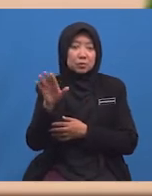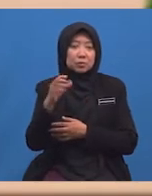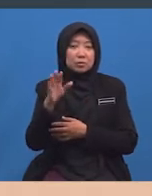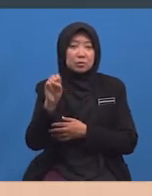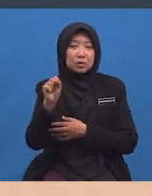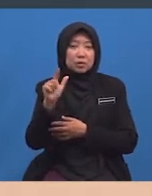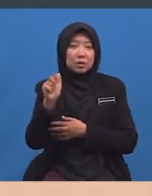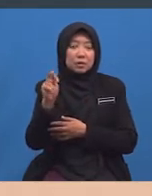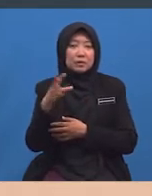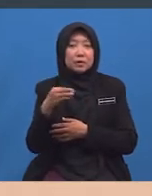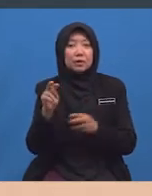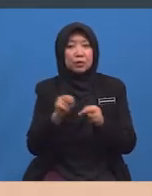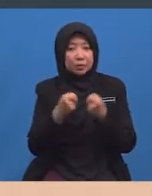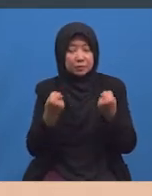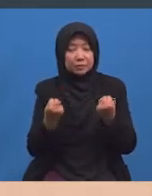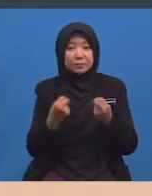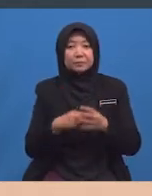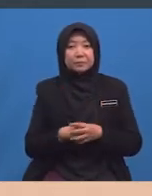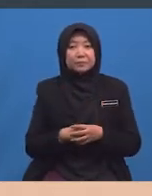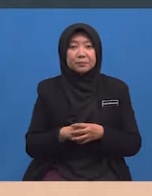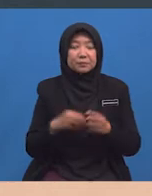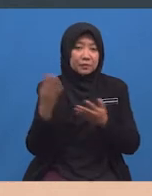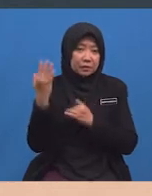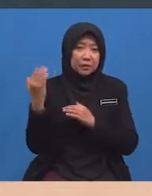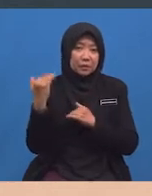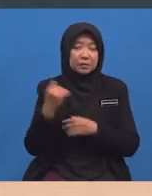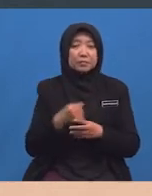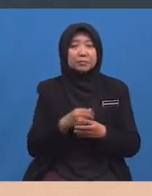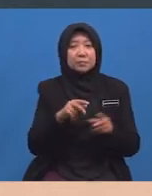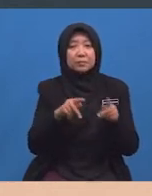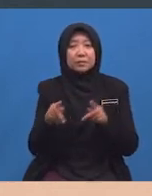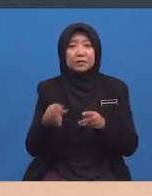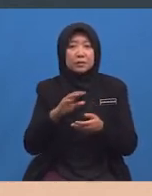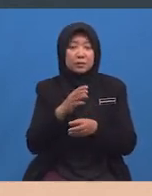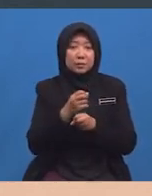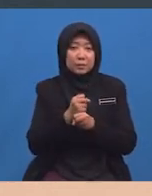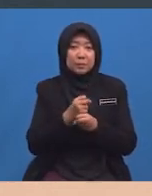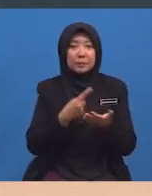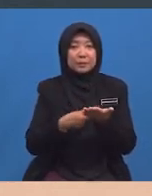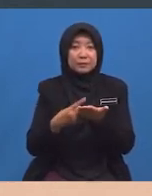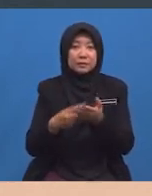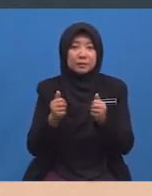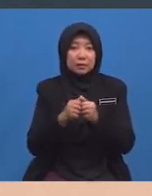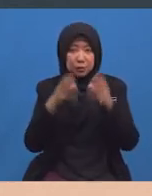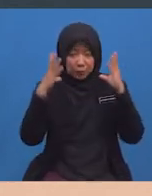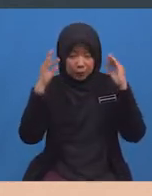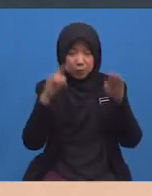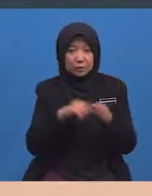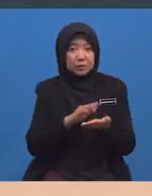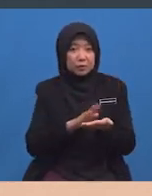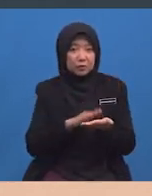Kuala Lumpur. Cikgu juga berharap anak-anak pelajar dapat berbincang dengan guru di sekolah